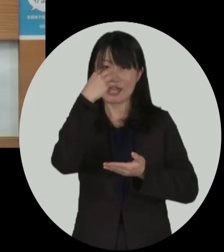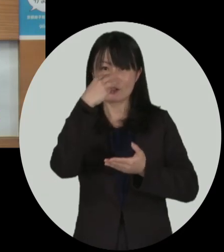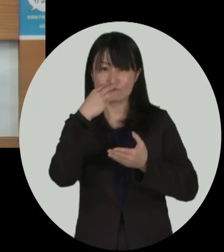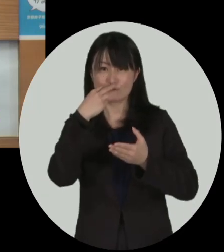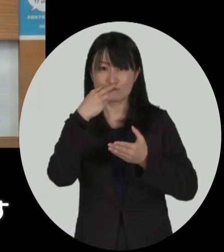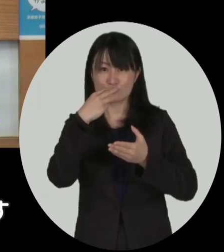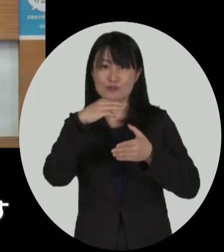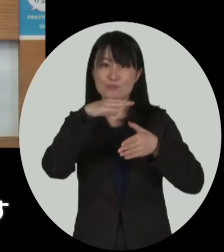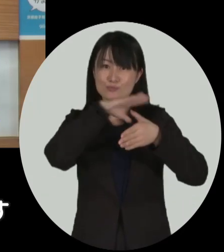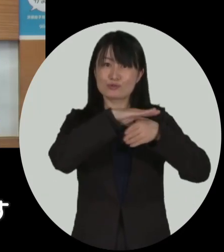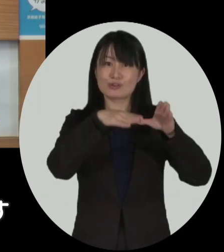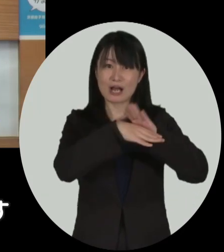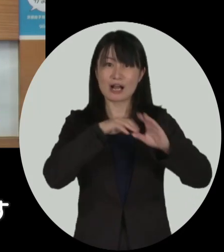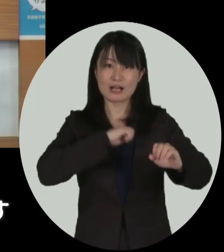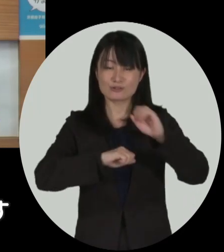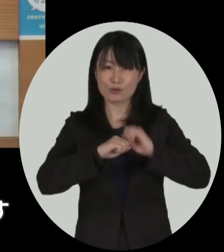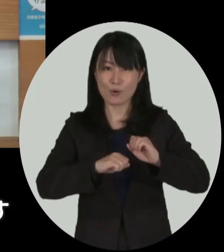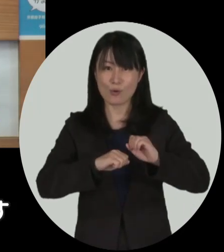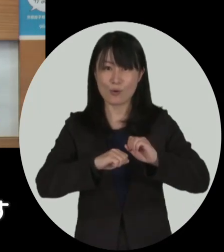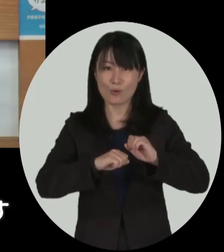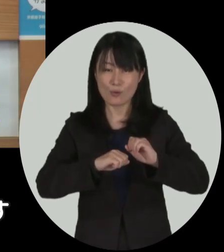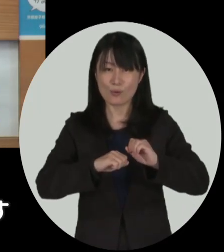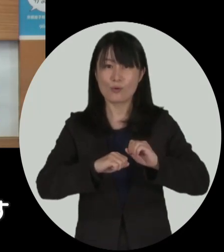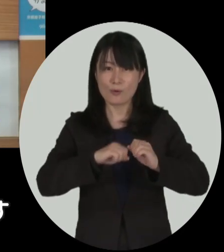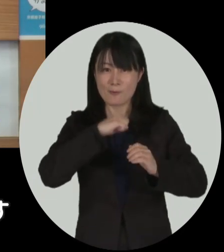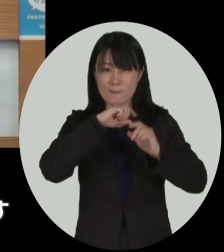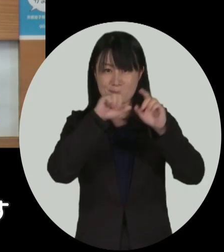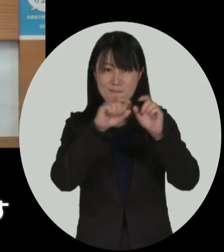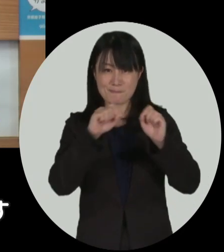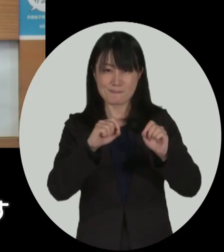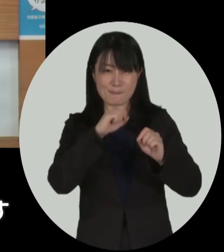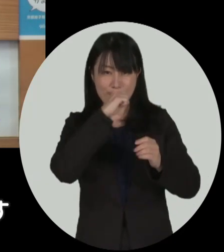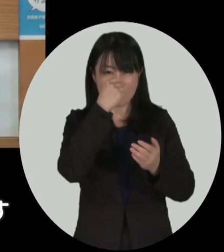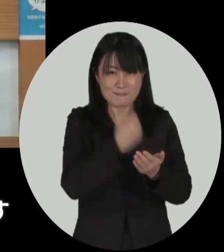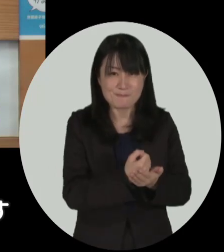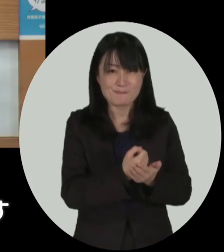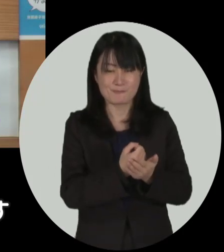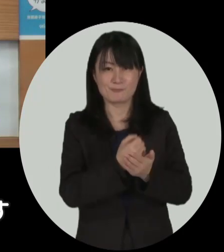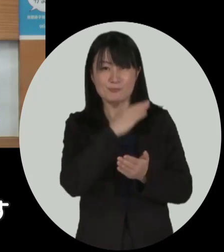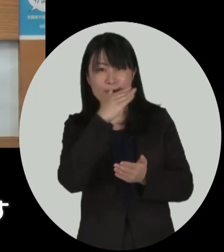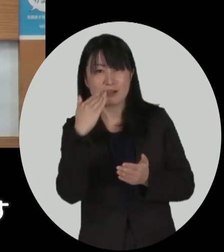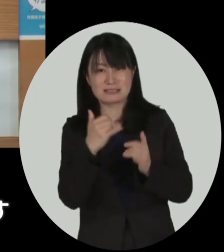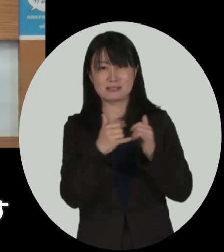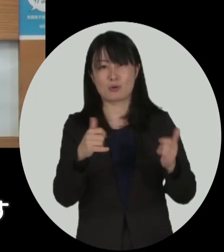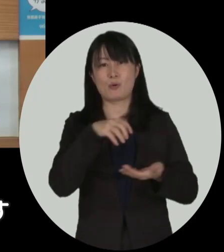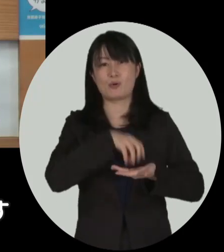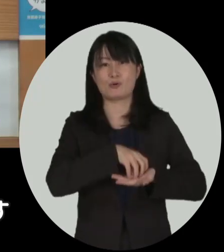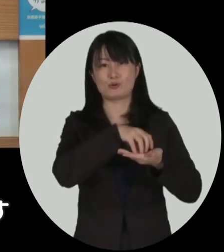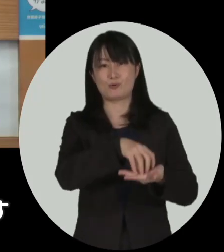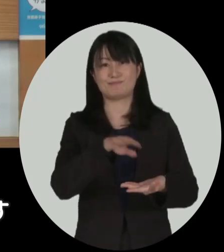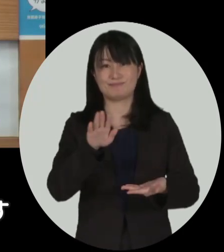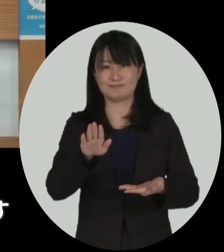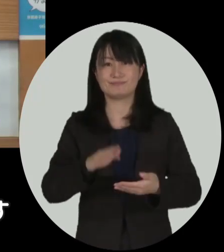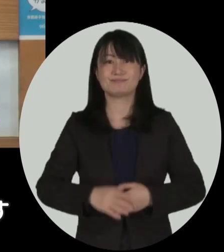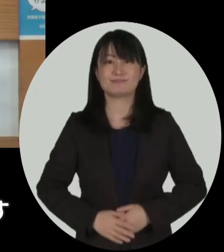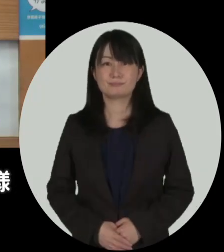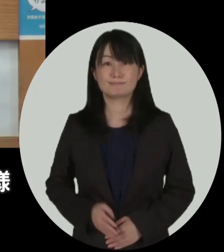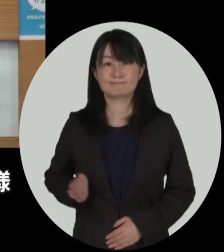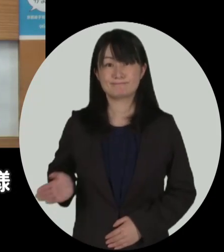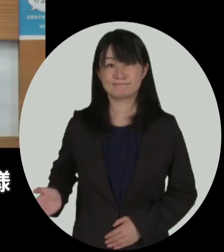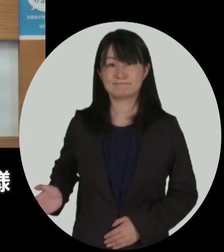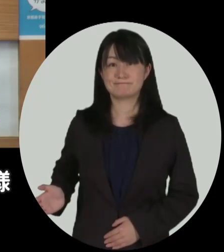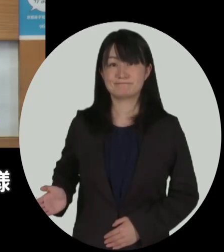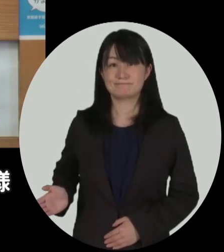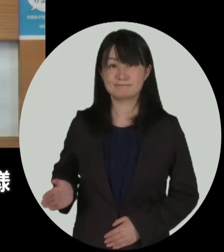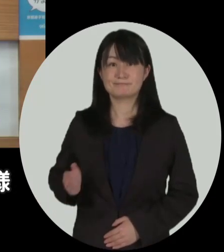で文化芸術活動における業績が特に顕著である方を表彰するものでございます。